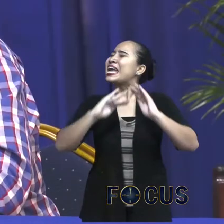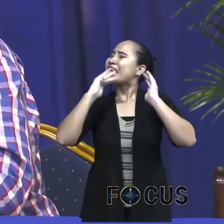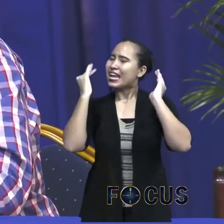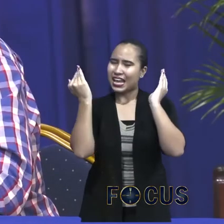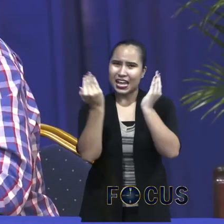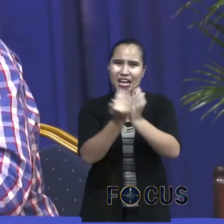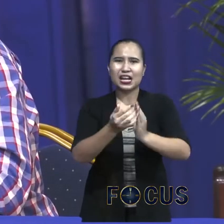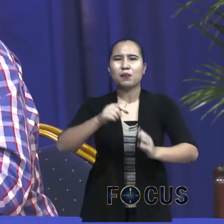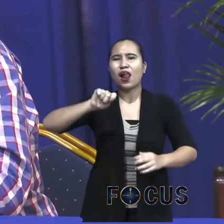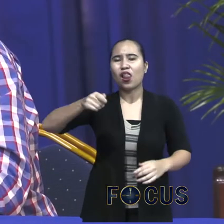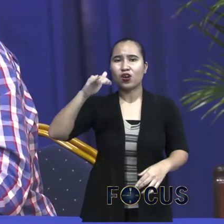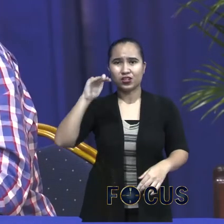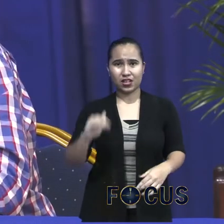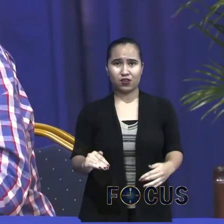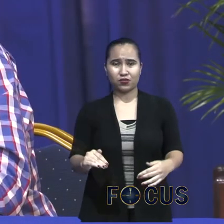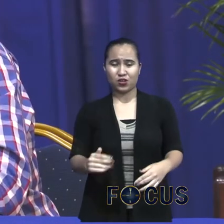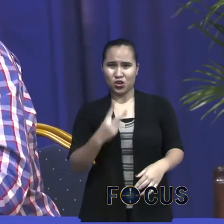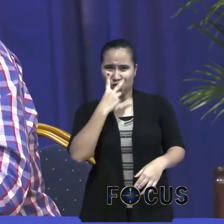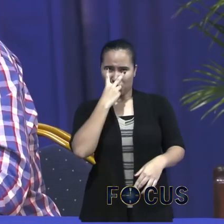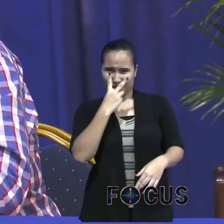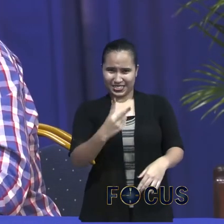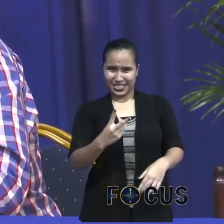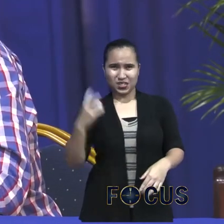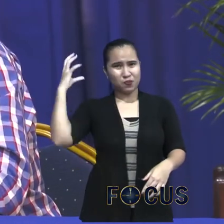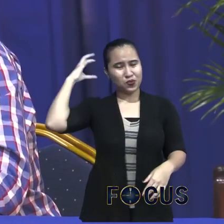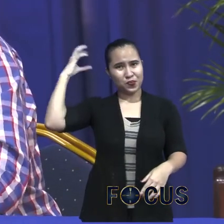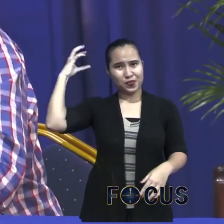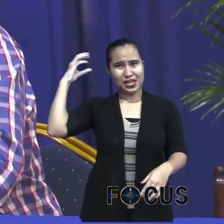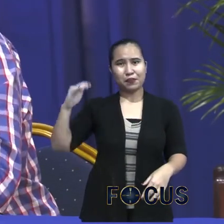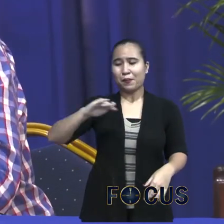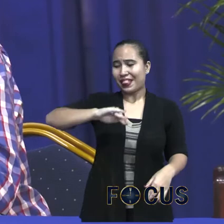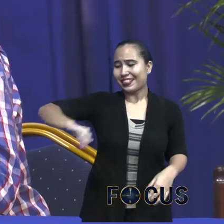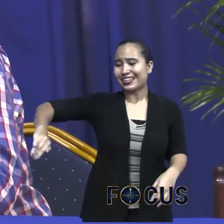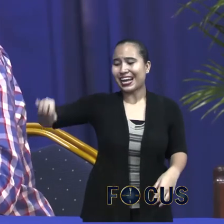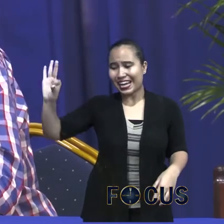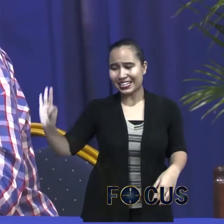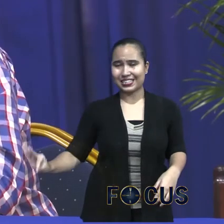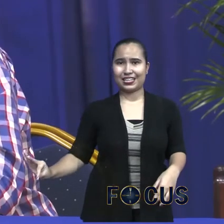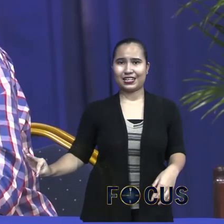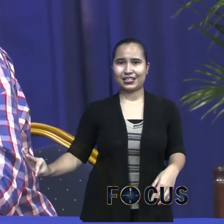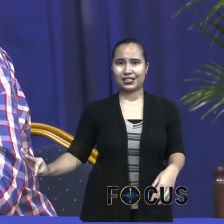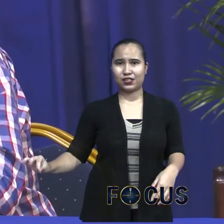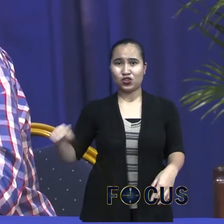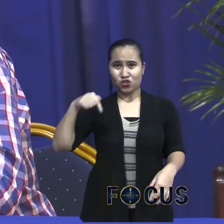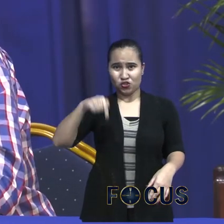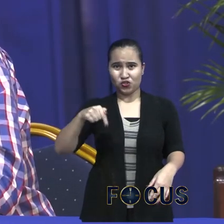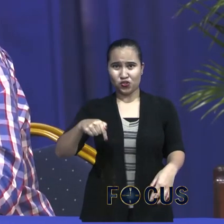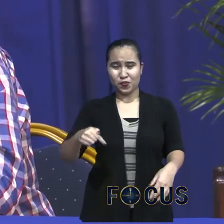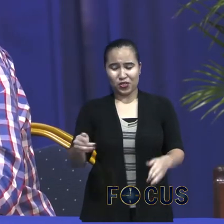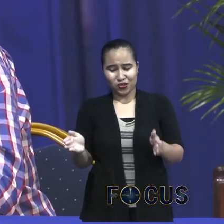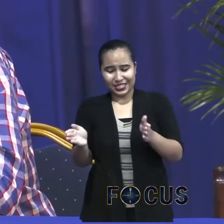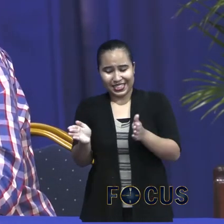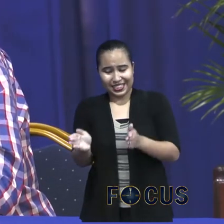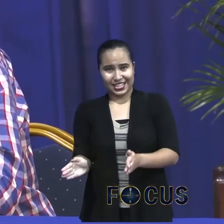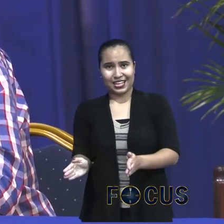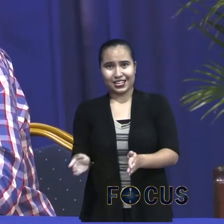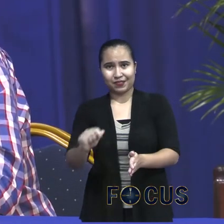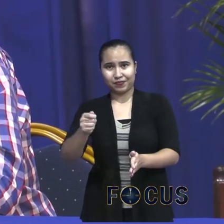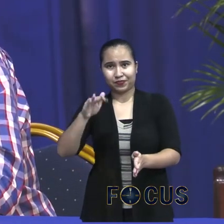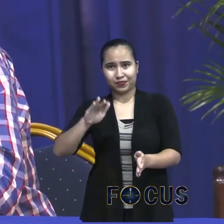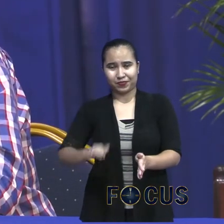We zien de uitdagingen van quarantaine nu al in een partial lockdown. Hebben we